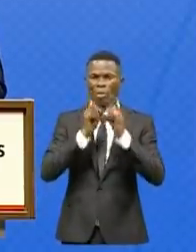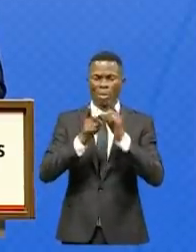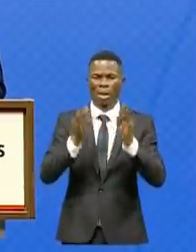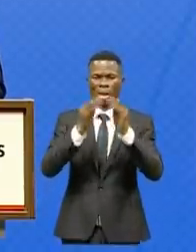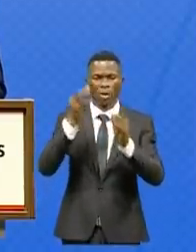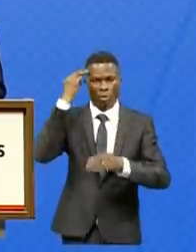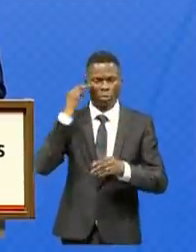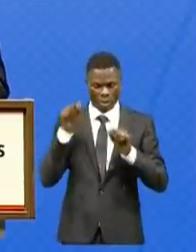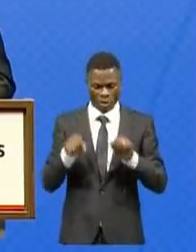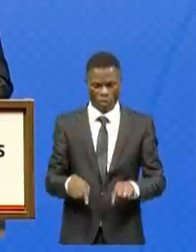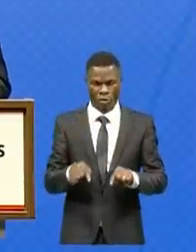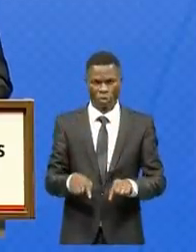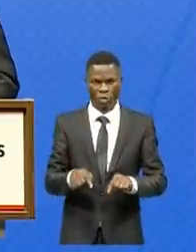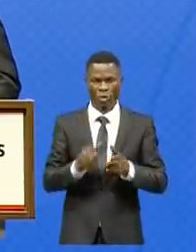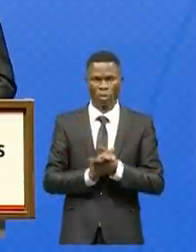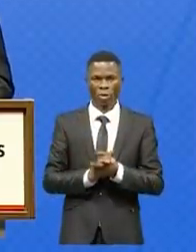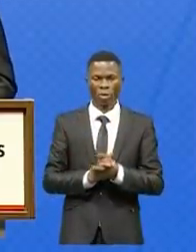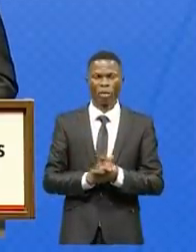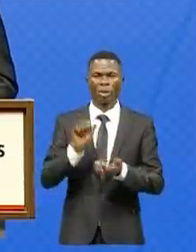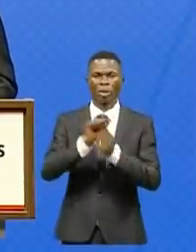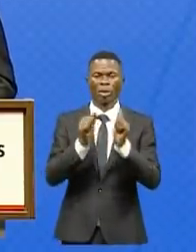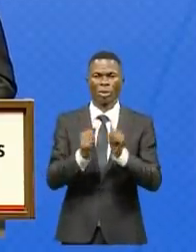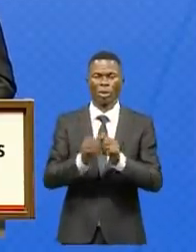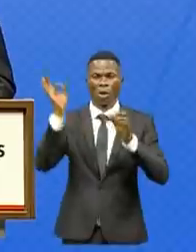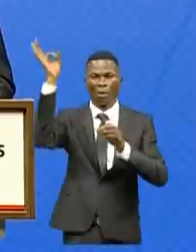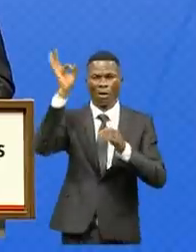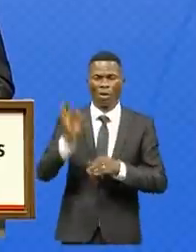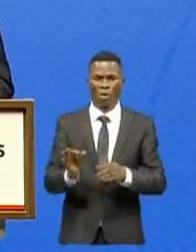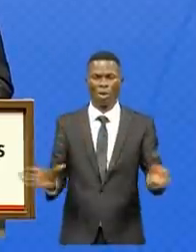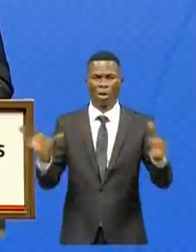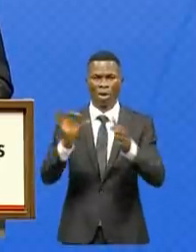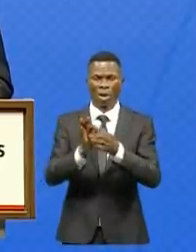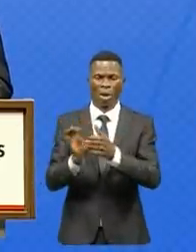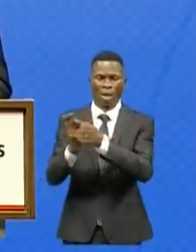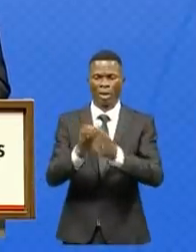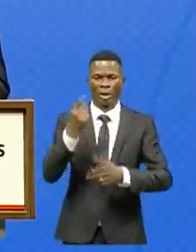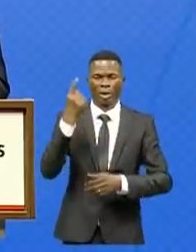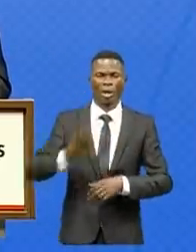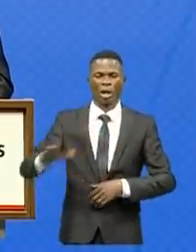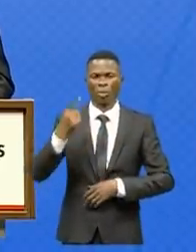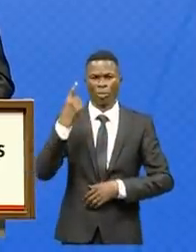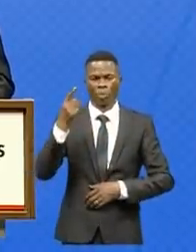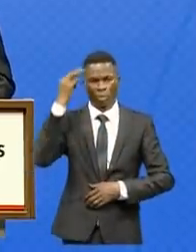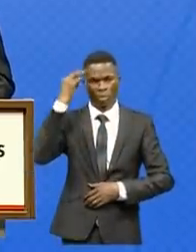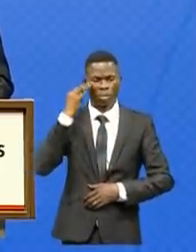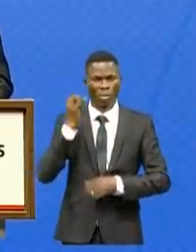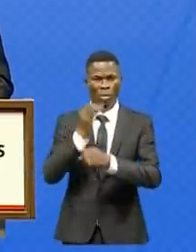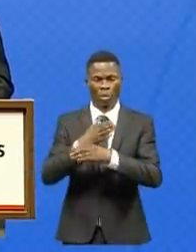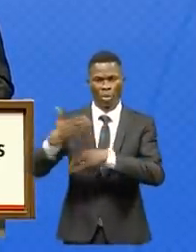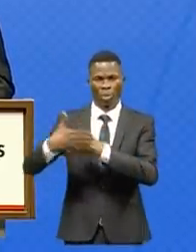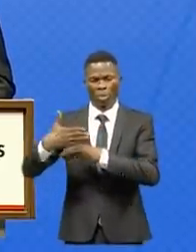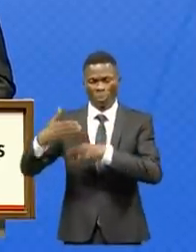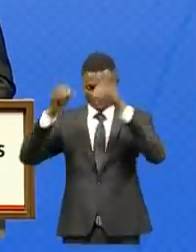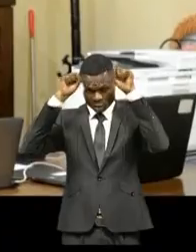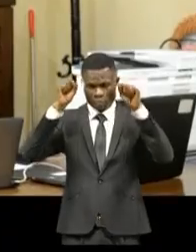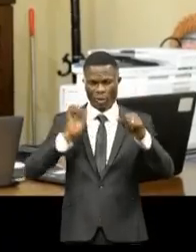des ministres de ce jour, terme de référence du Forum sur la cohésion et l'unité nationale. La ministre près le président de